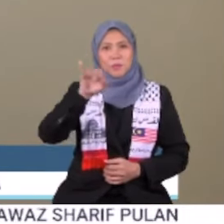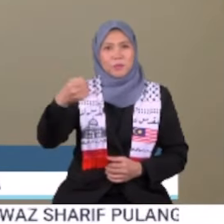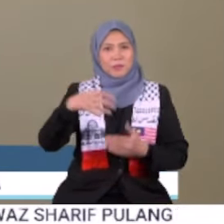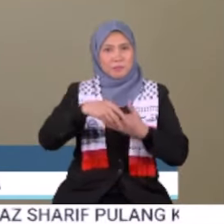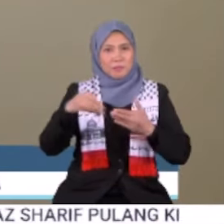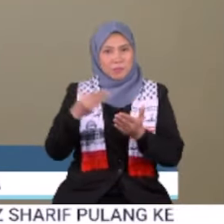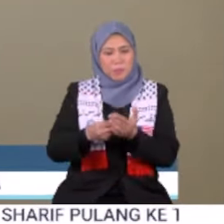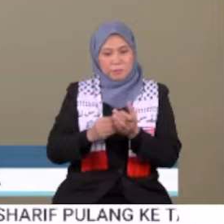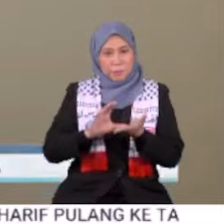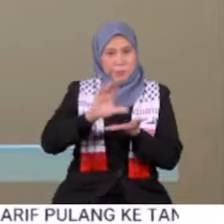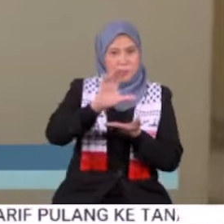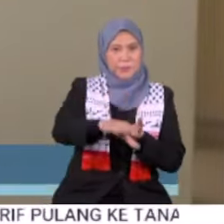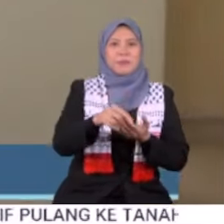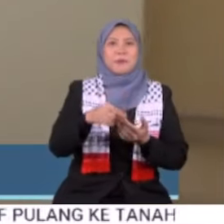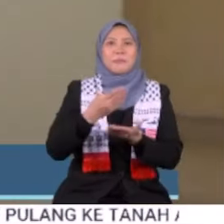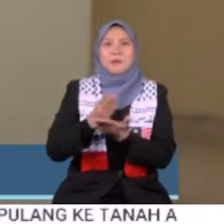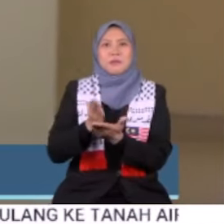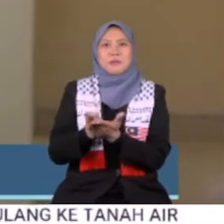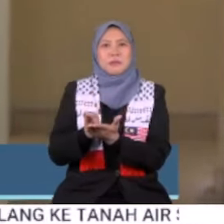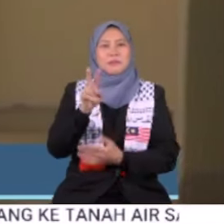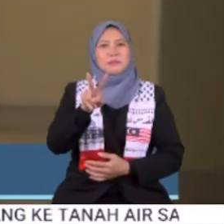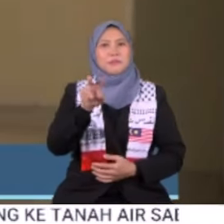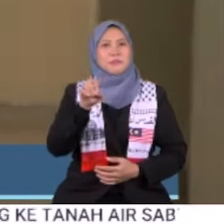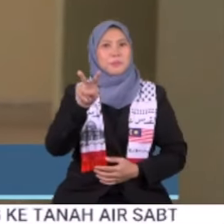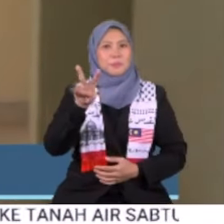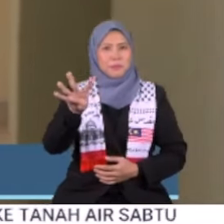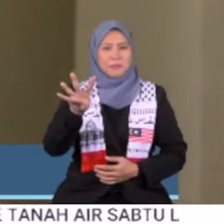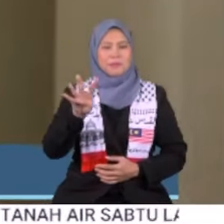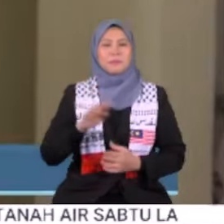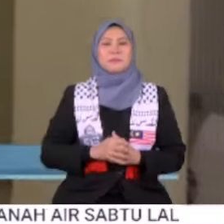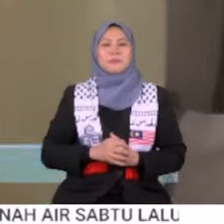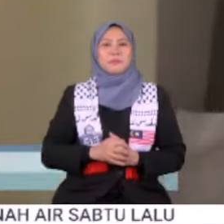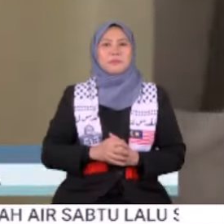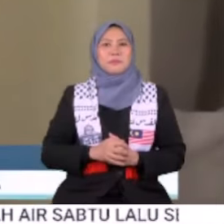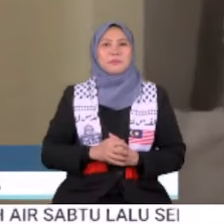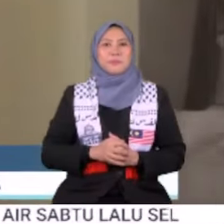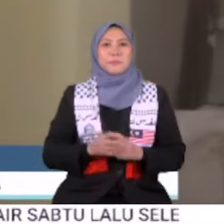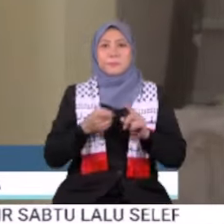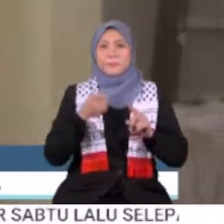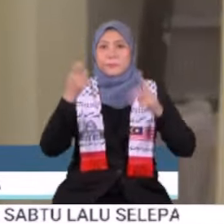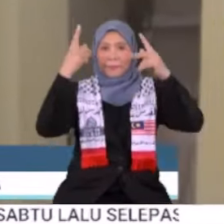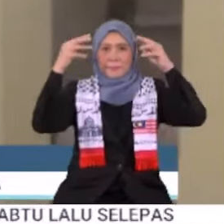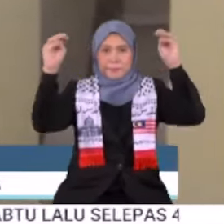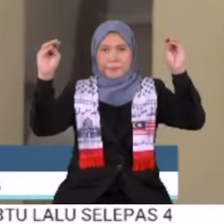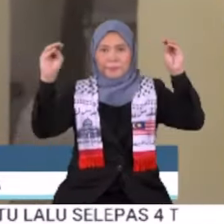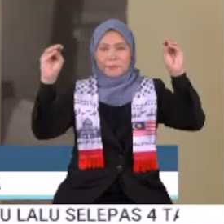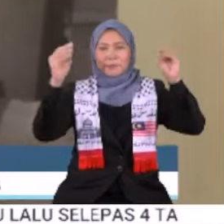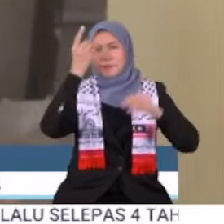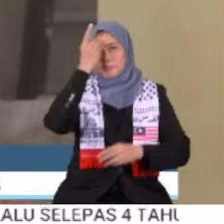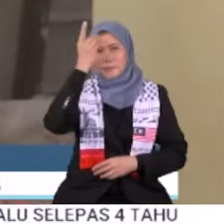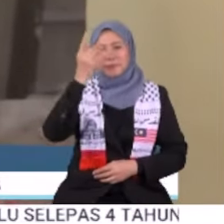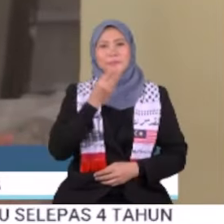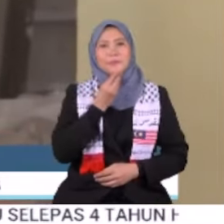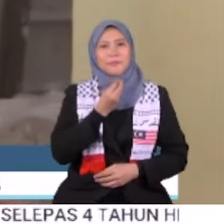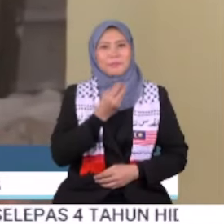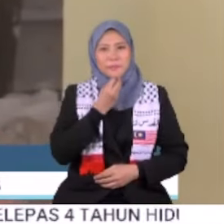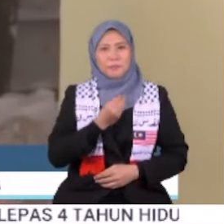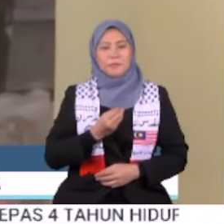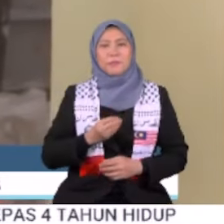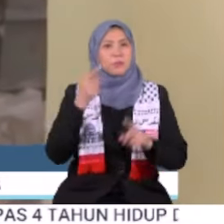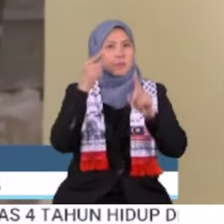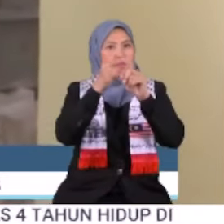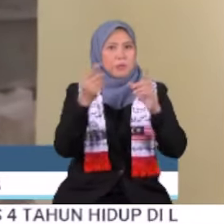RM400 juta diberikan menerusi pembentangan Belanjawan 2024 yang dilaksanakan oleh Yang Berhormat Perdana Menteri Datuk Seri Anwar Ibrahim.